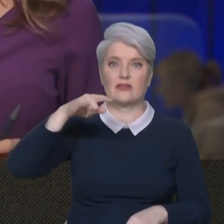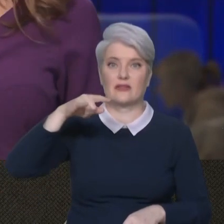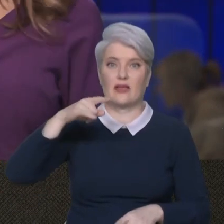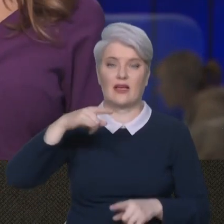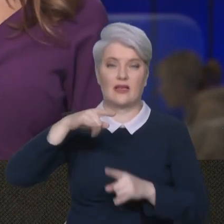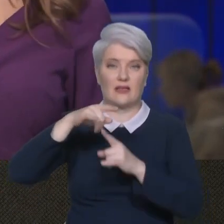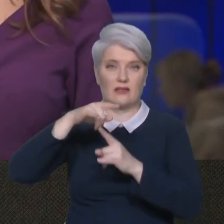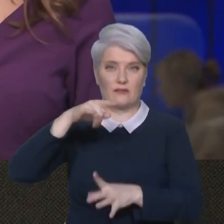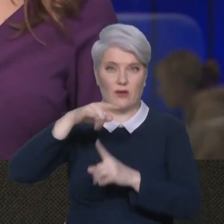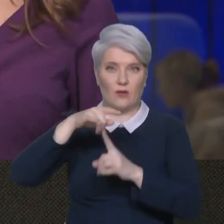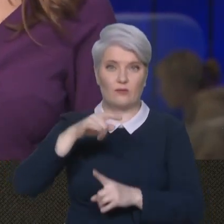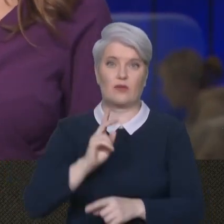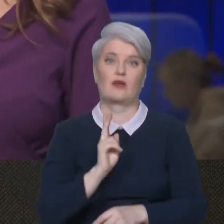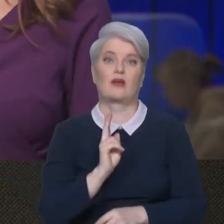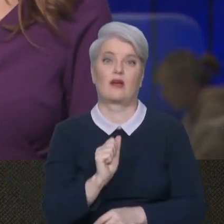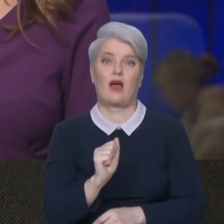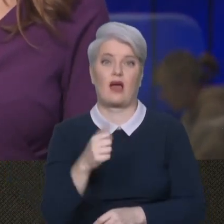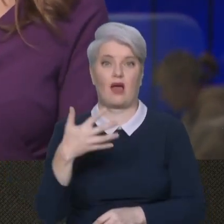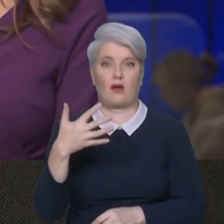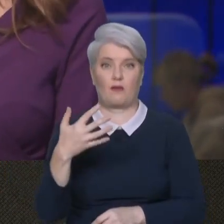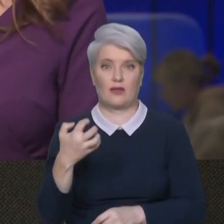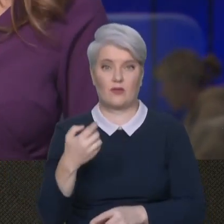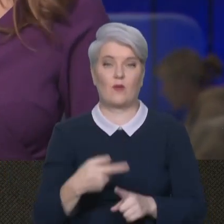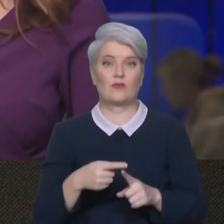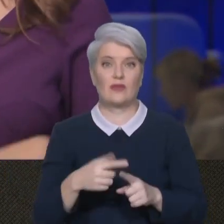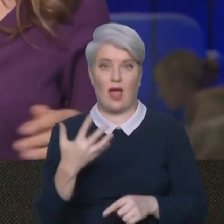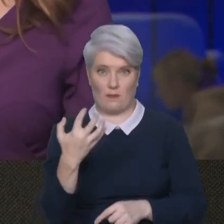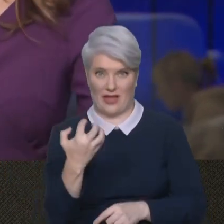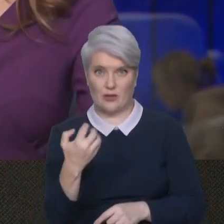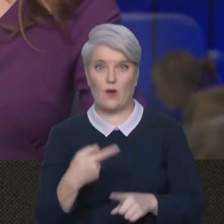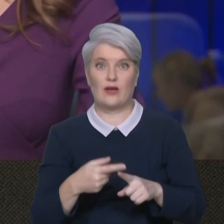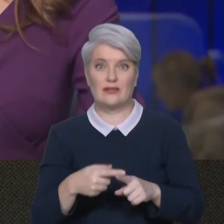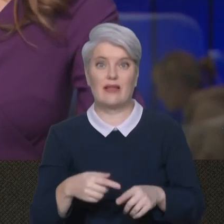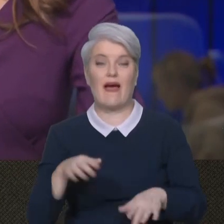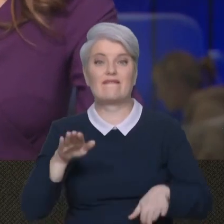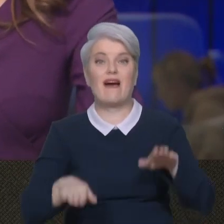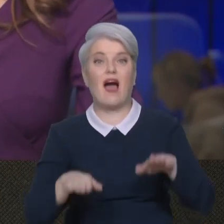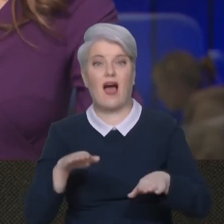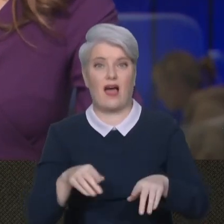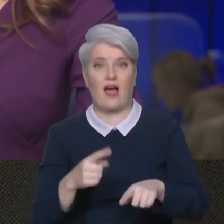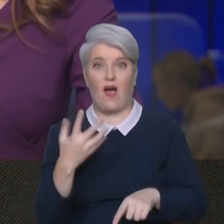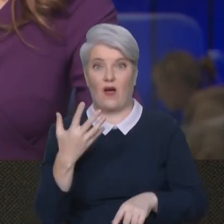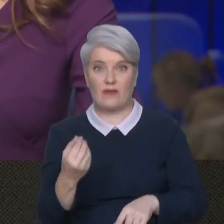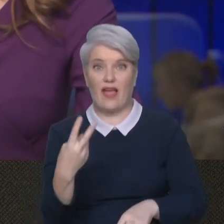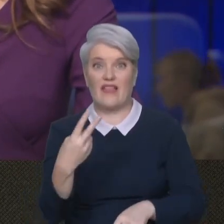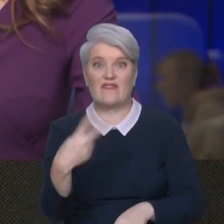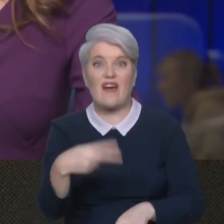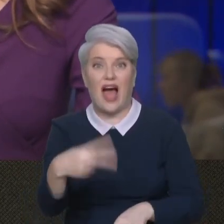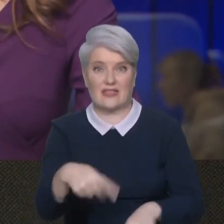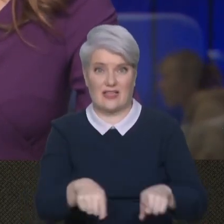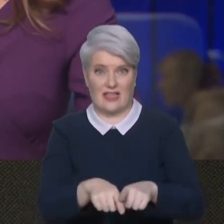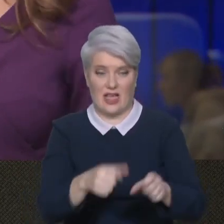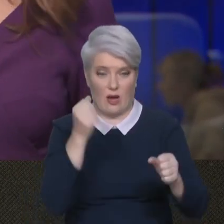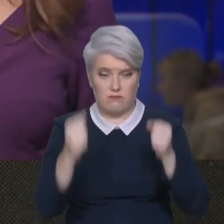бомби К-500, а 500 – це, власне, вага. Тобто це півтонні бомби, і вони зараз за день до 20 таких скидають на